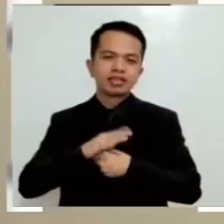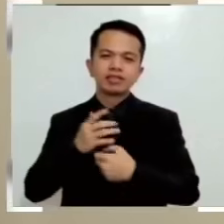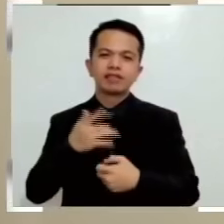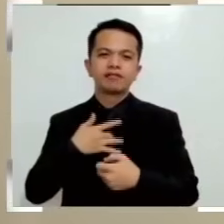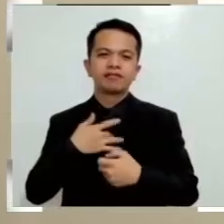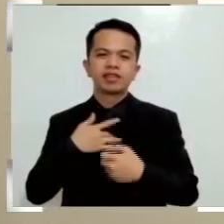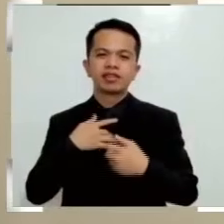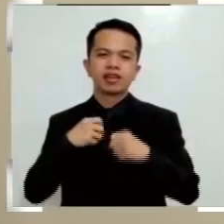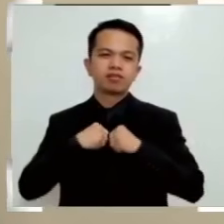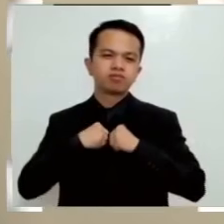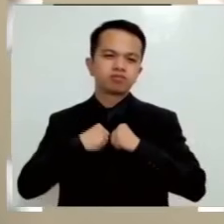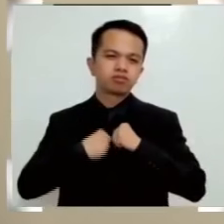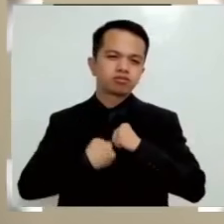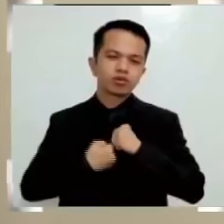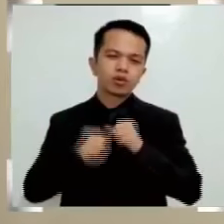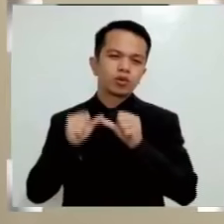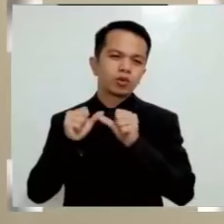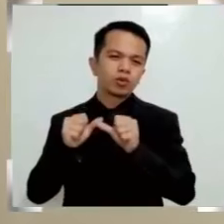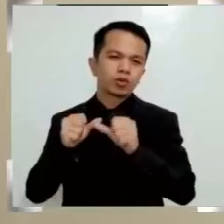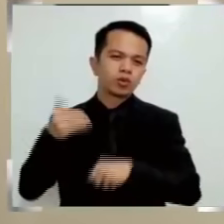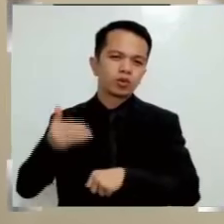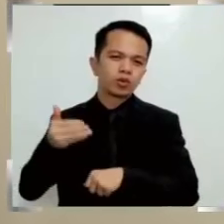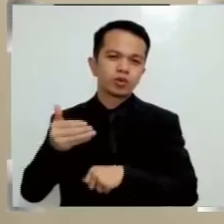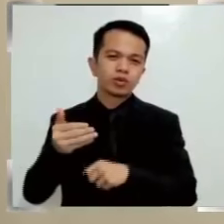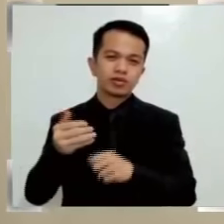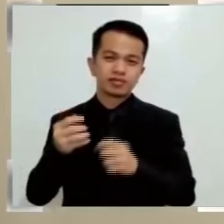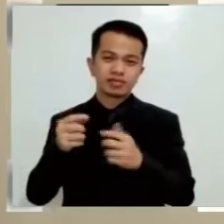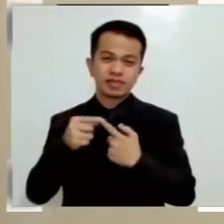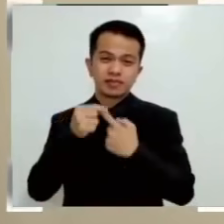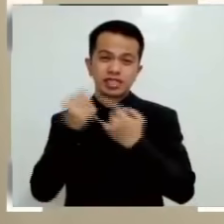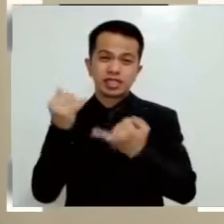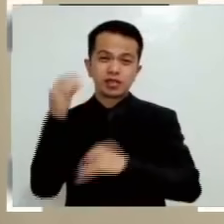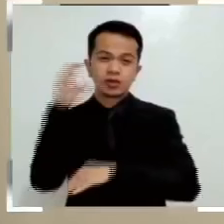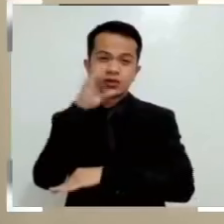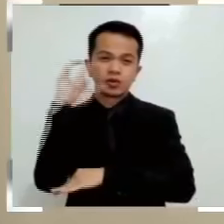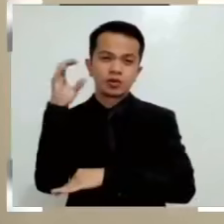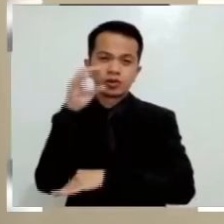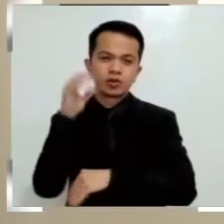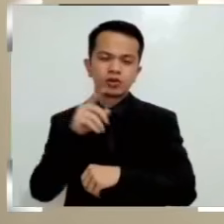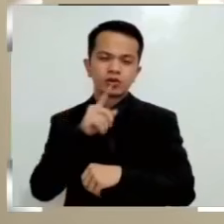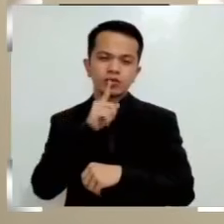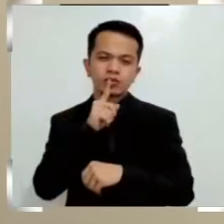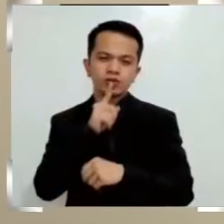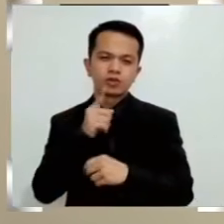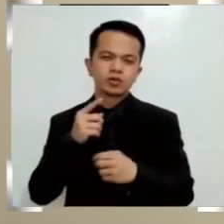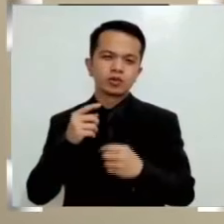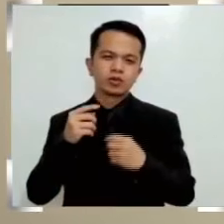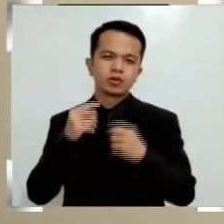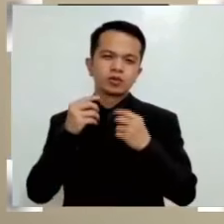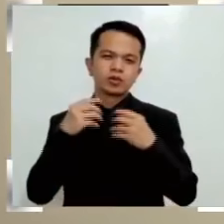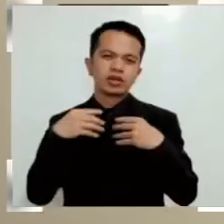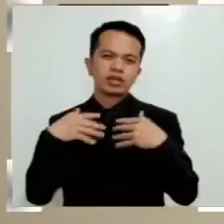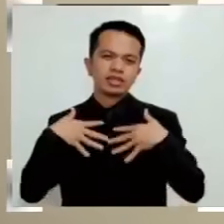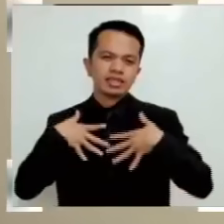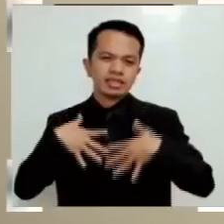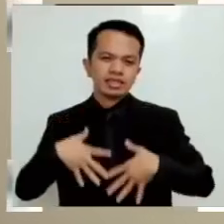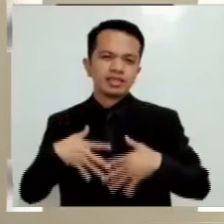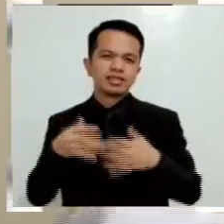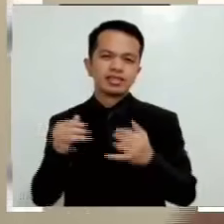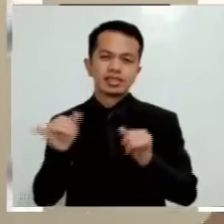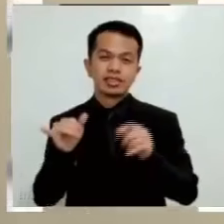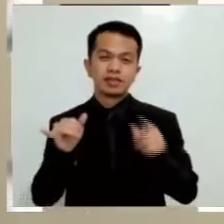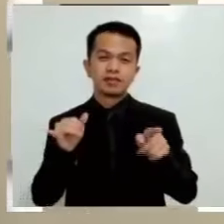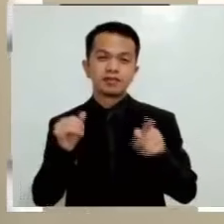niya Christmas na naman wala na naman kaming tat birthday ko na naman wala ka